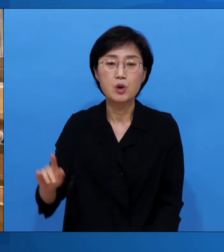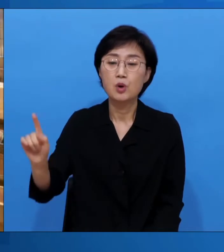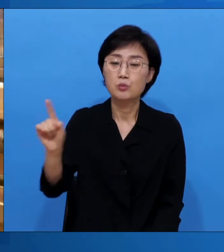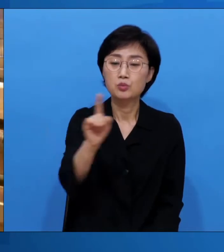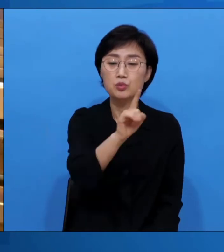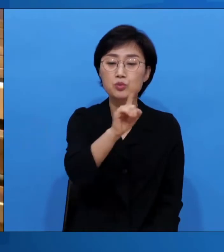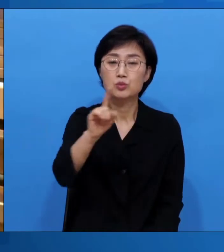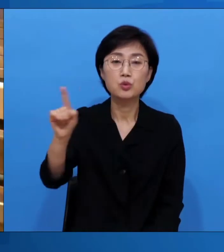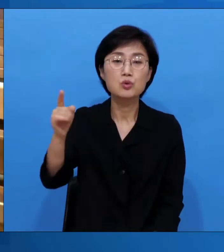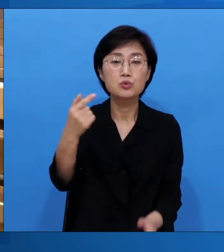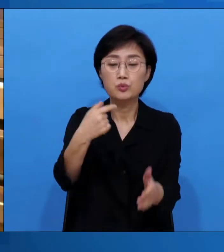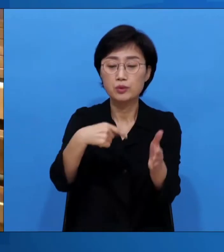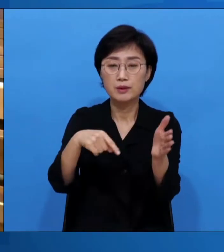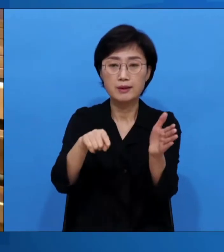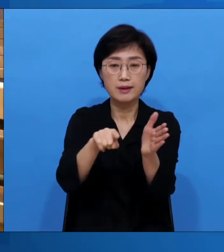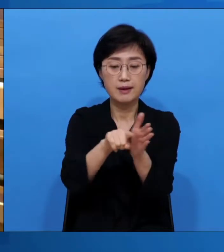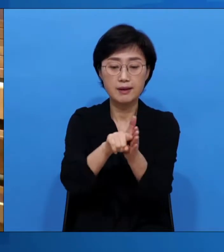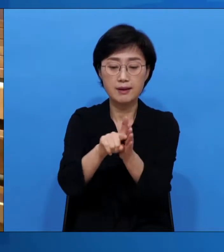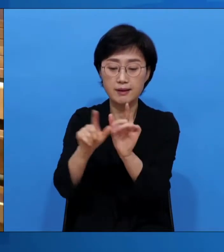무엇을